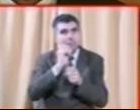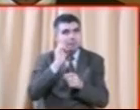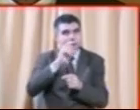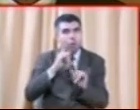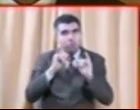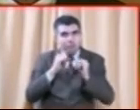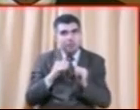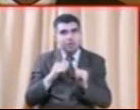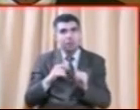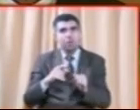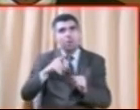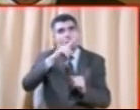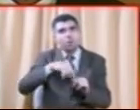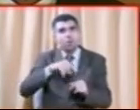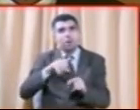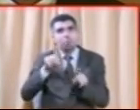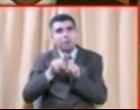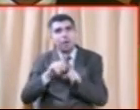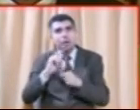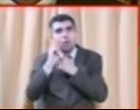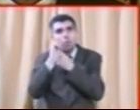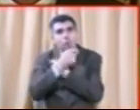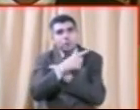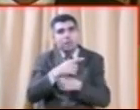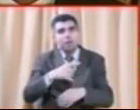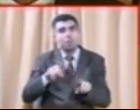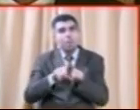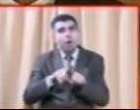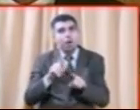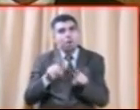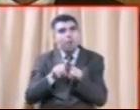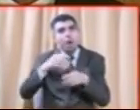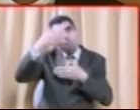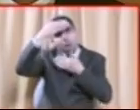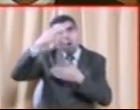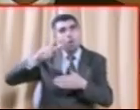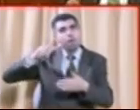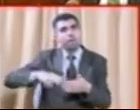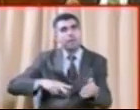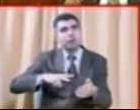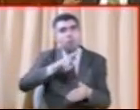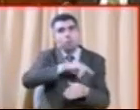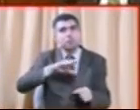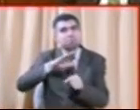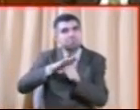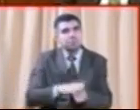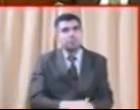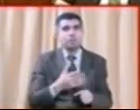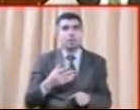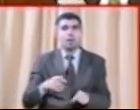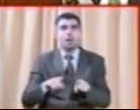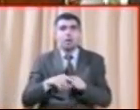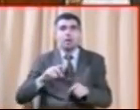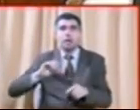بني خالد وبالطبع بإقليم مجدة ومن خلاله الاعتداء على الدولة المغربية، وهذا من خلال طبع الأشياء اللي تفضل بها السيد الوزير، ثم